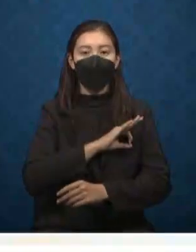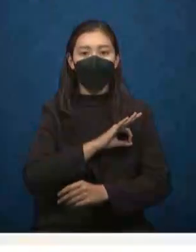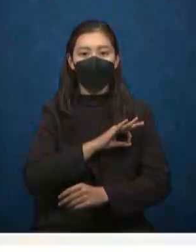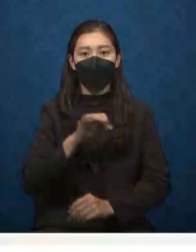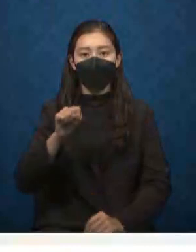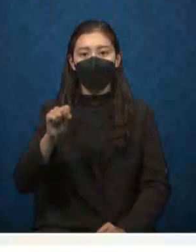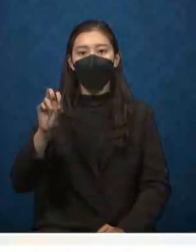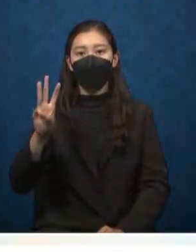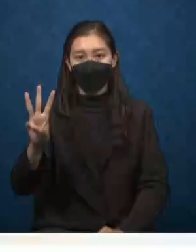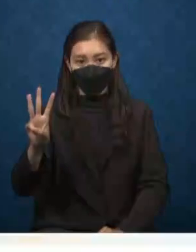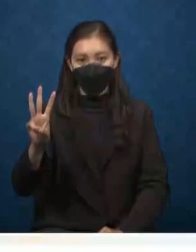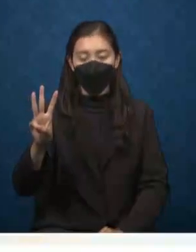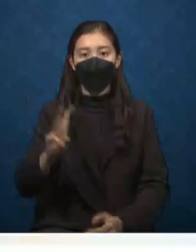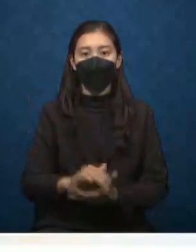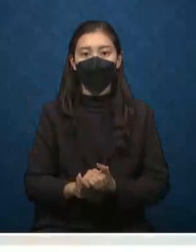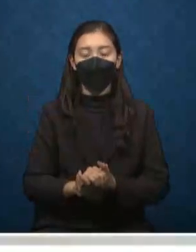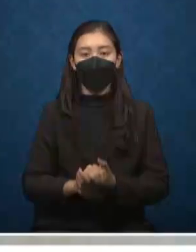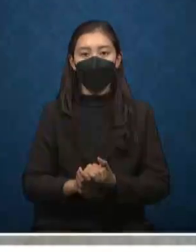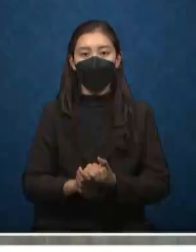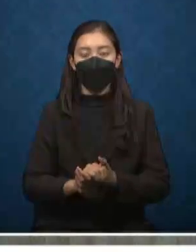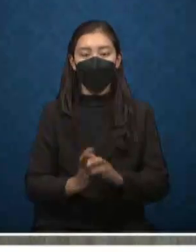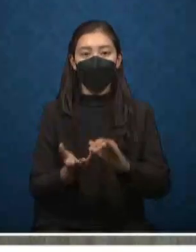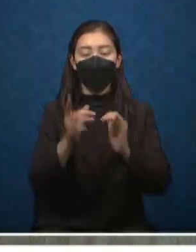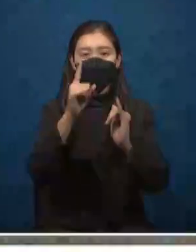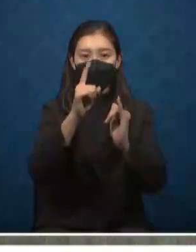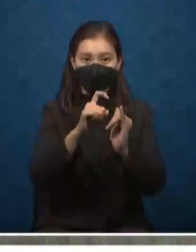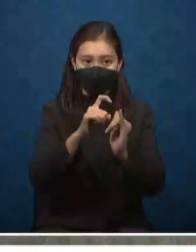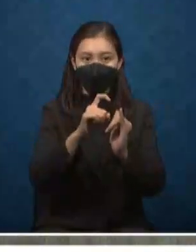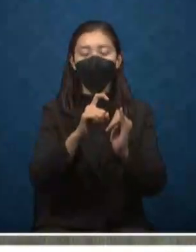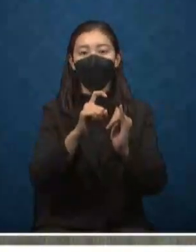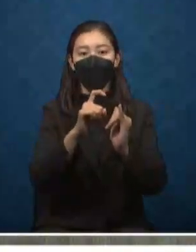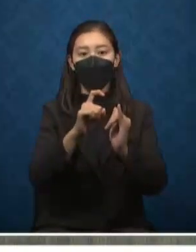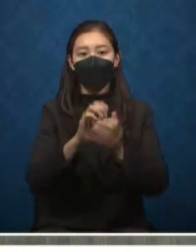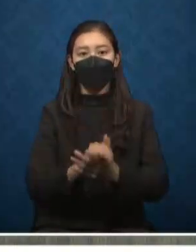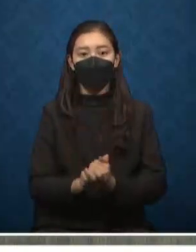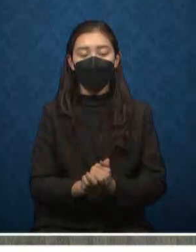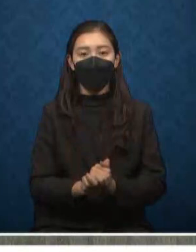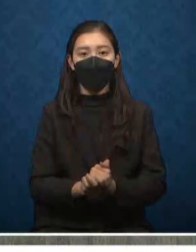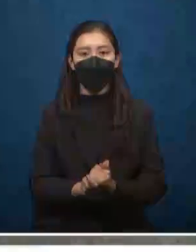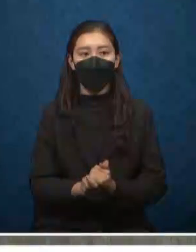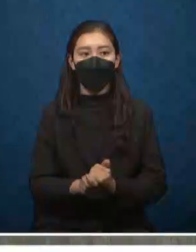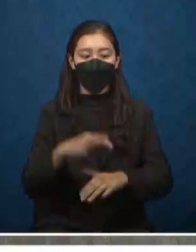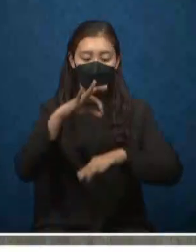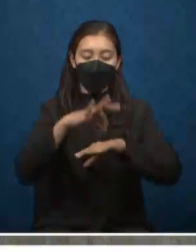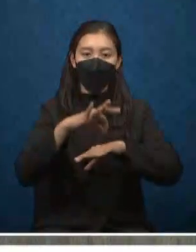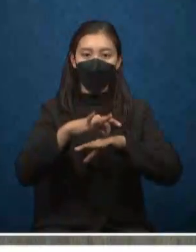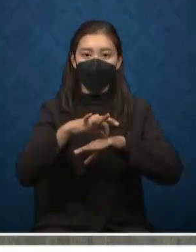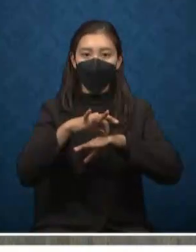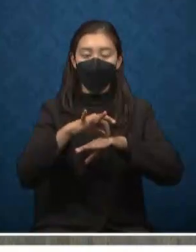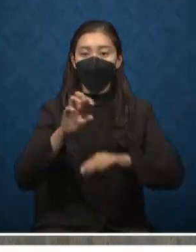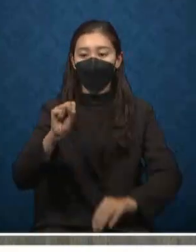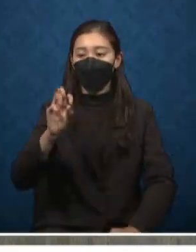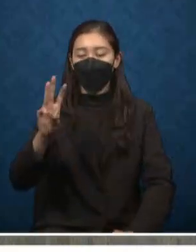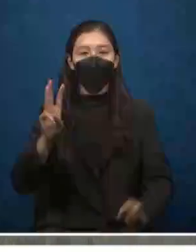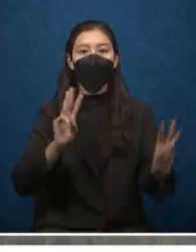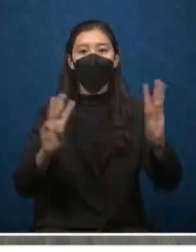าได้ถึงแก่อนิจกรรมจึงเป็นเหตุให้ตำแหน่งสมาชิกวุฒิสภาว่าง